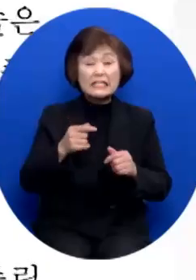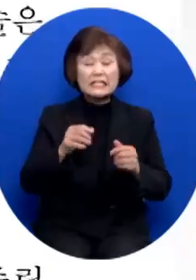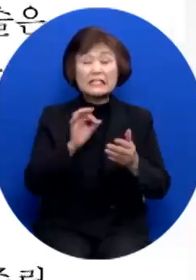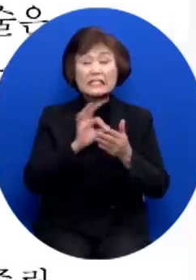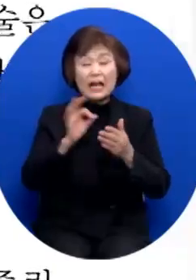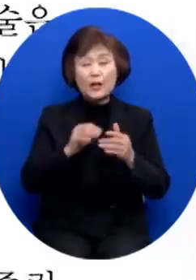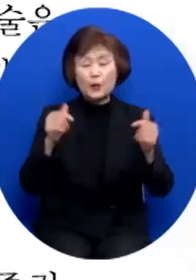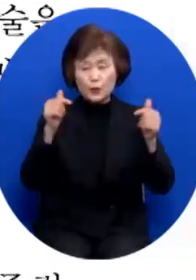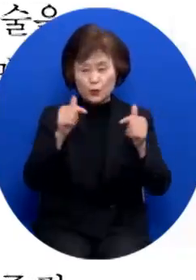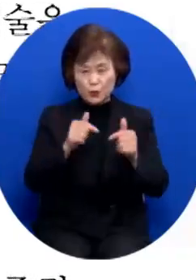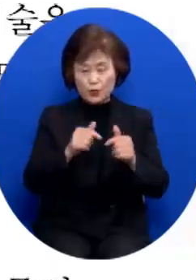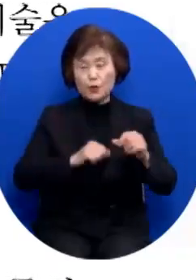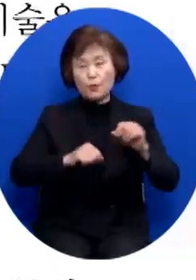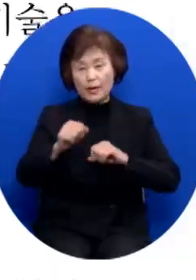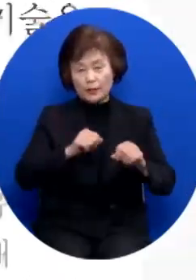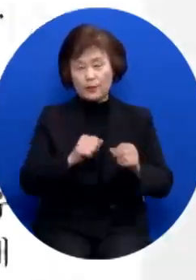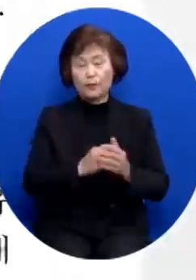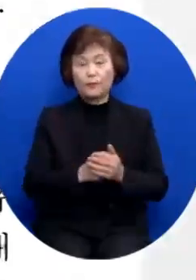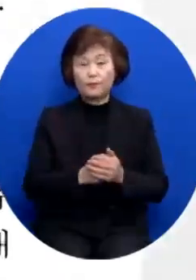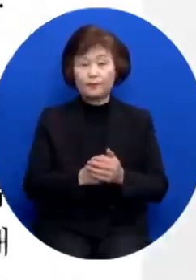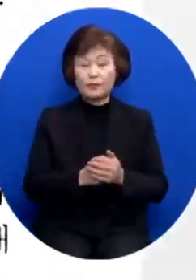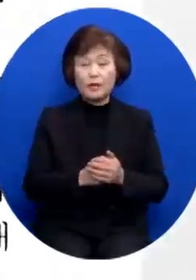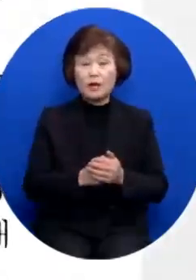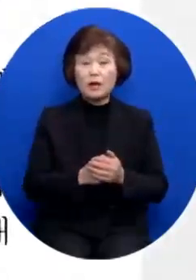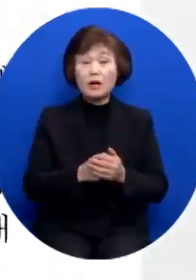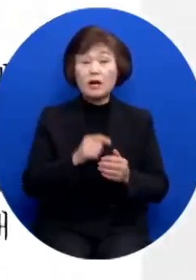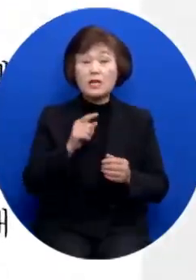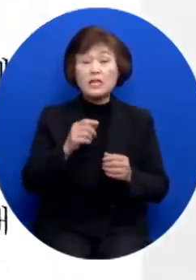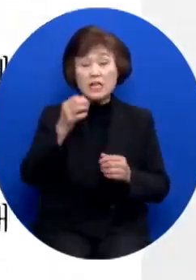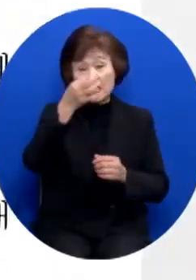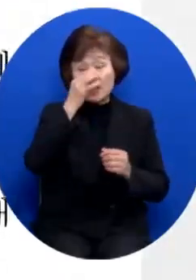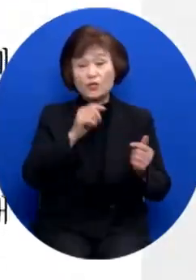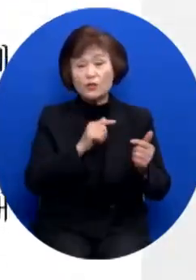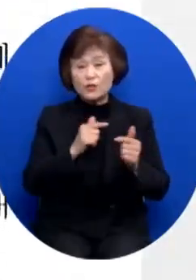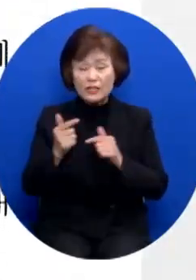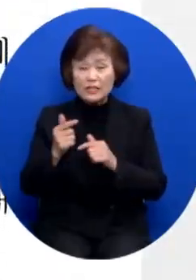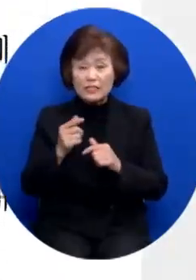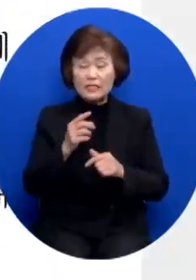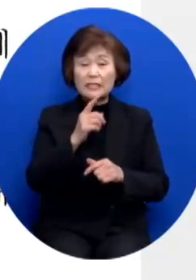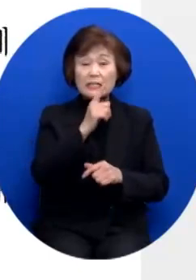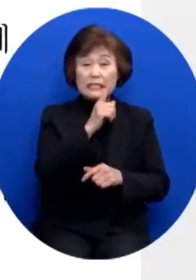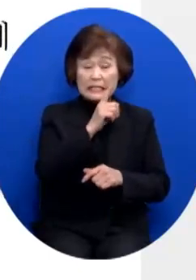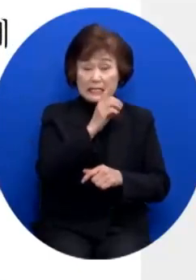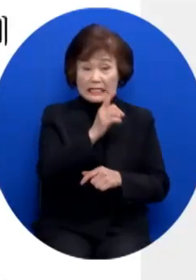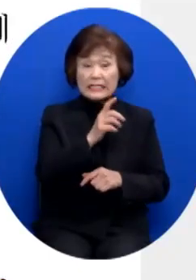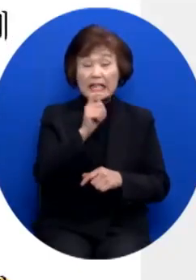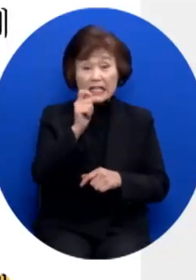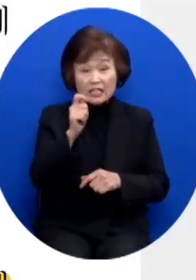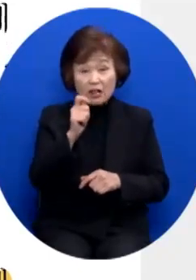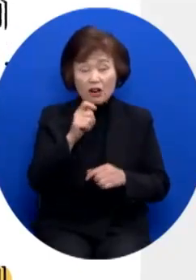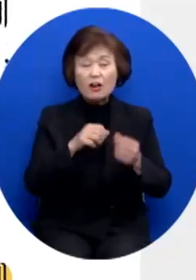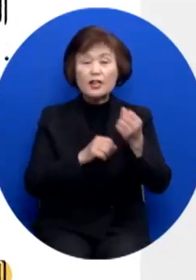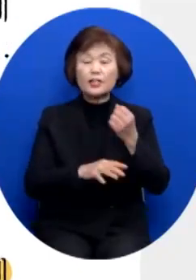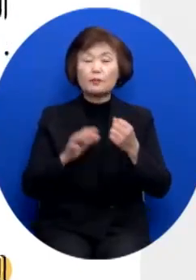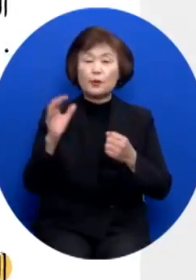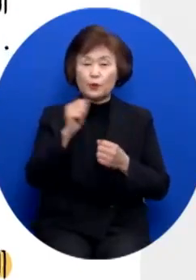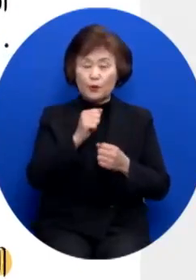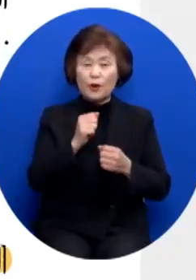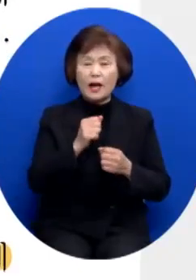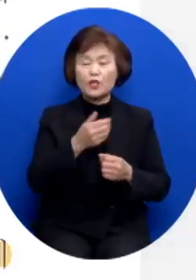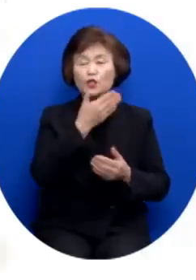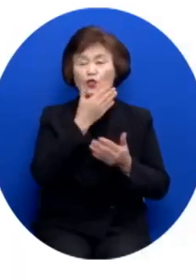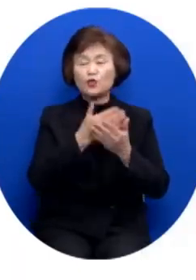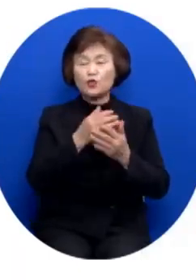절감하는 활동을 말합니다. 과기부는 디지털 기술은 데이터에 기반한 과학적 탄소중립을 위해 필요한 핵심